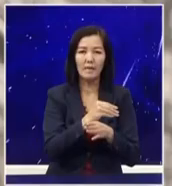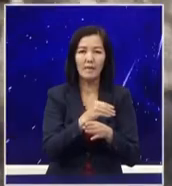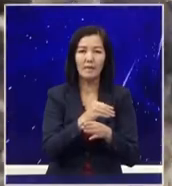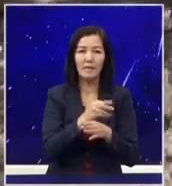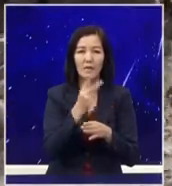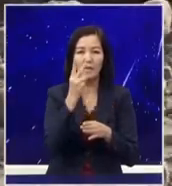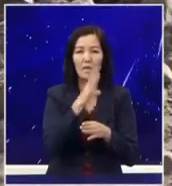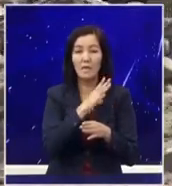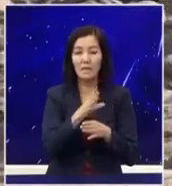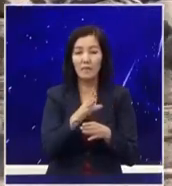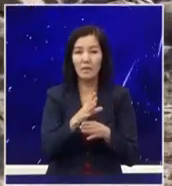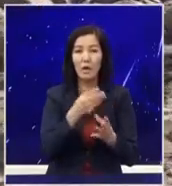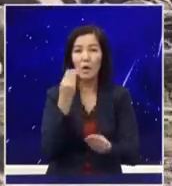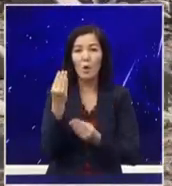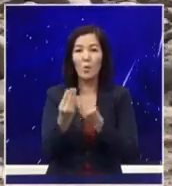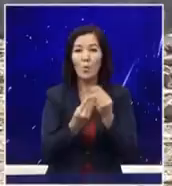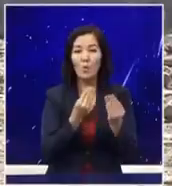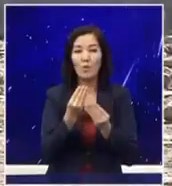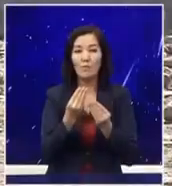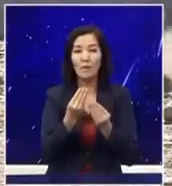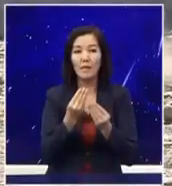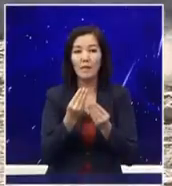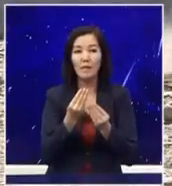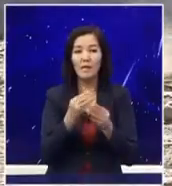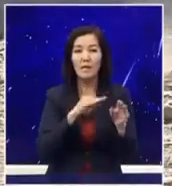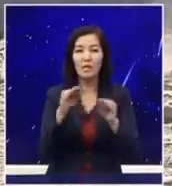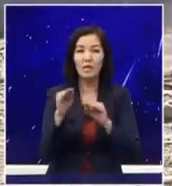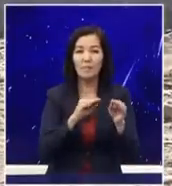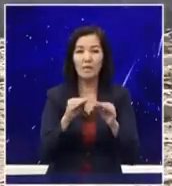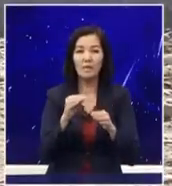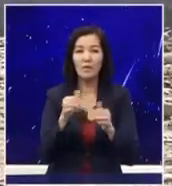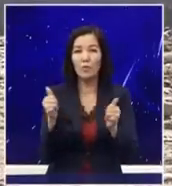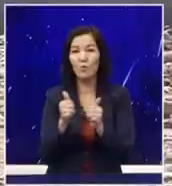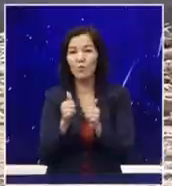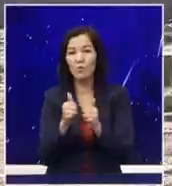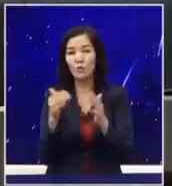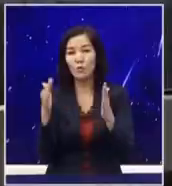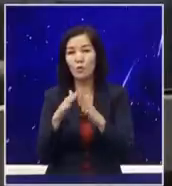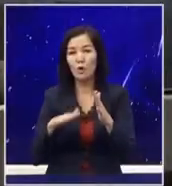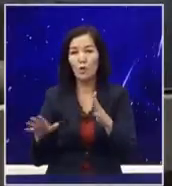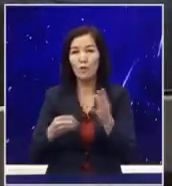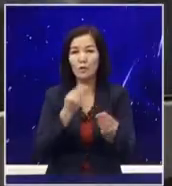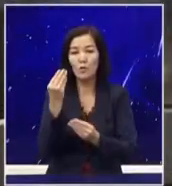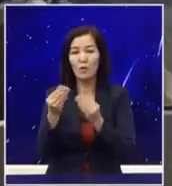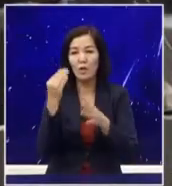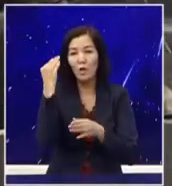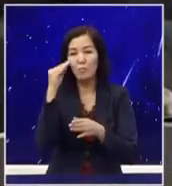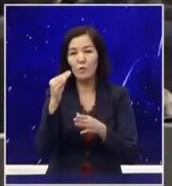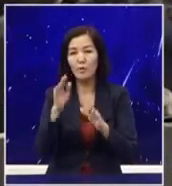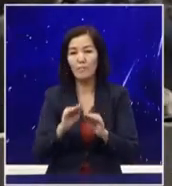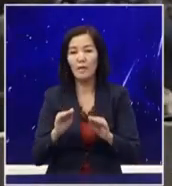нәрсе болмағанын айтады. Ойын балаларын ұстай алмайсын. Жабдықталған көрші аулаға баруға құмар көрінеді. Бөтен балалардың аулаларына